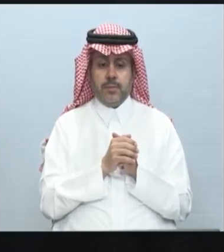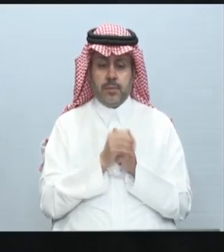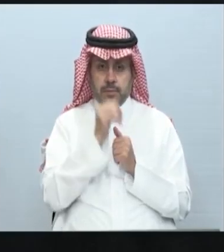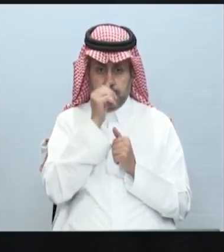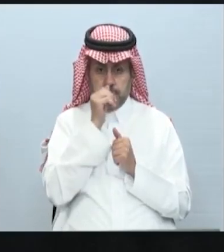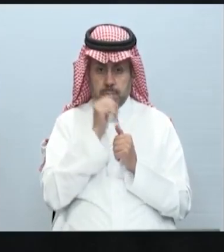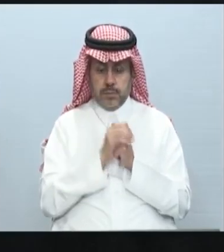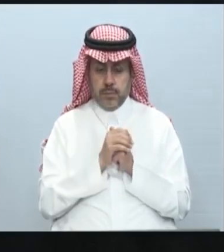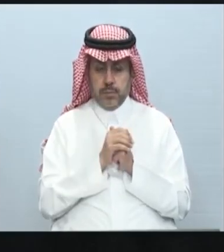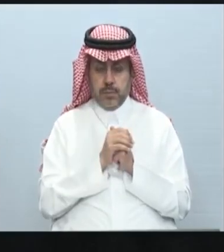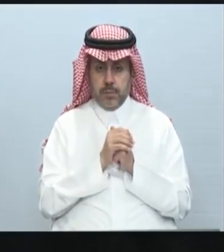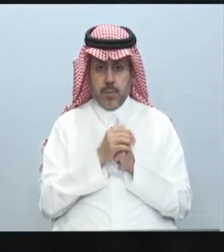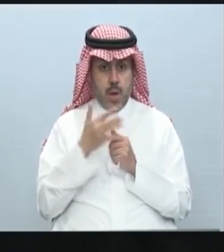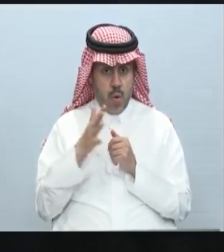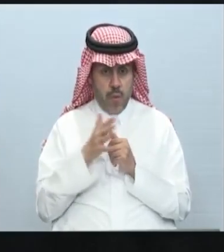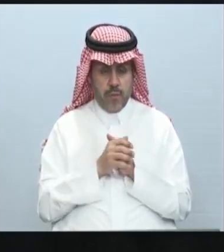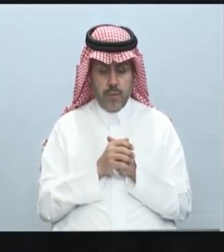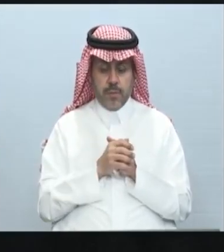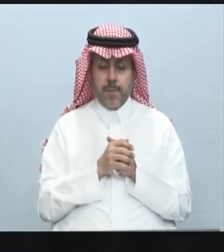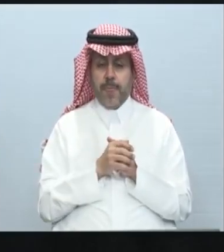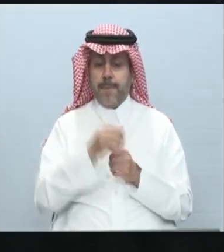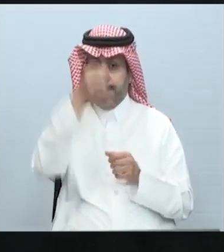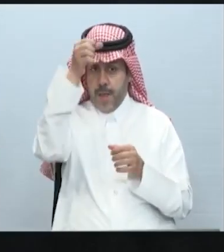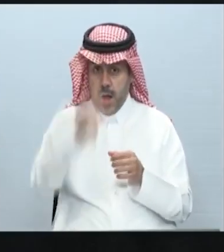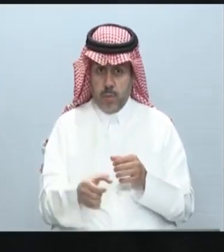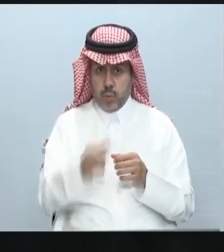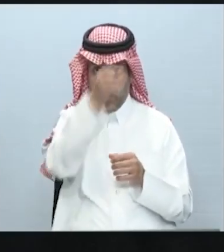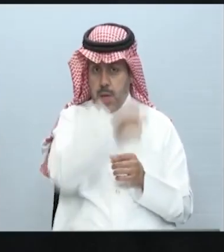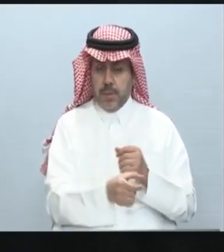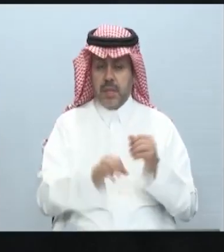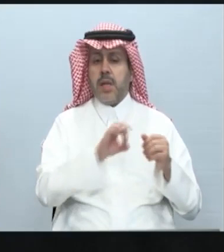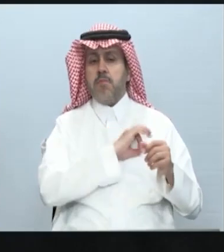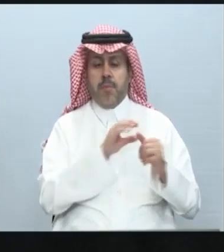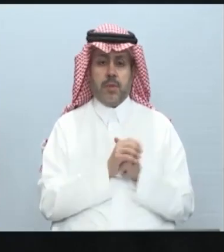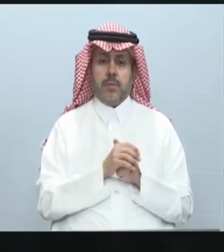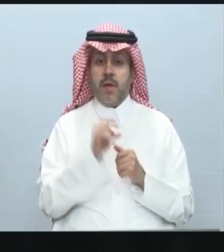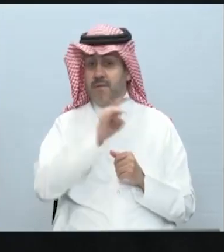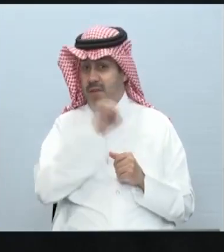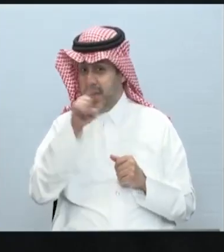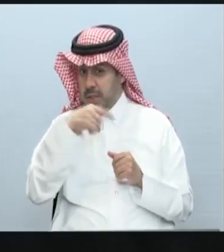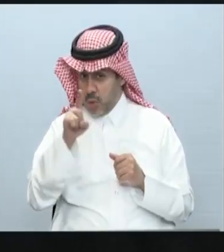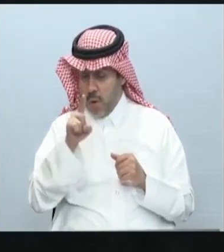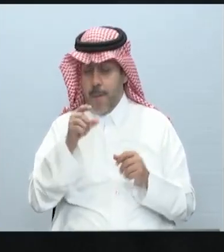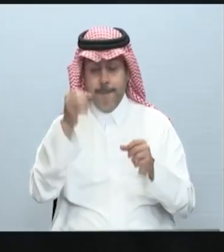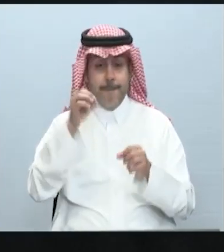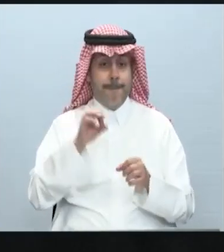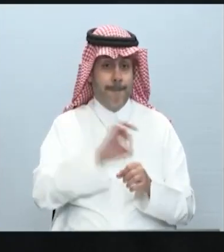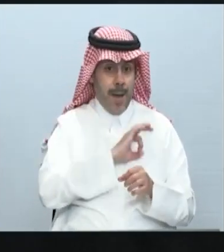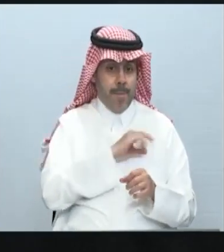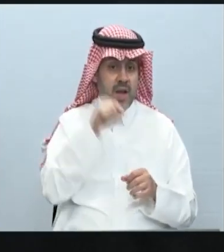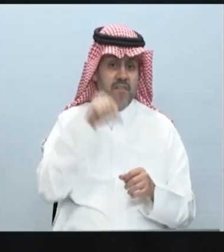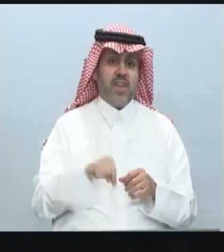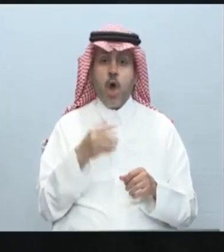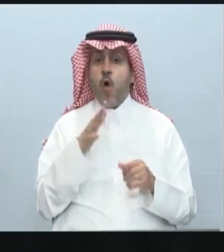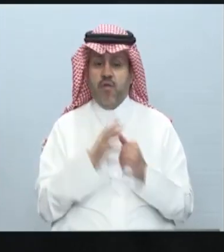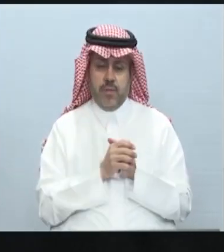واخواتي هو عمود من اعمده المحبه فلا تصح محبه الا بجزء من الخوف فاننا